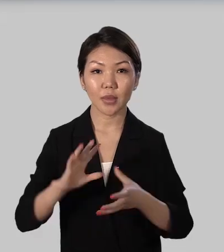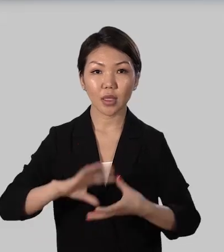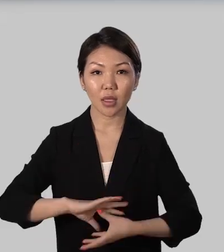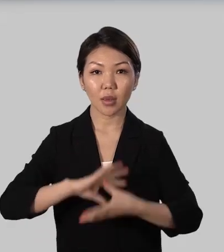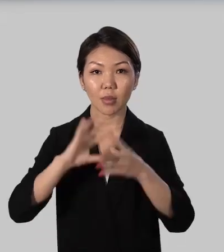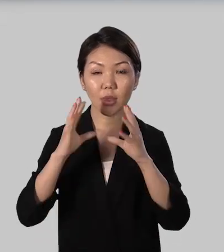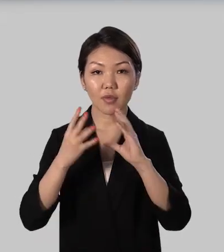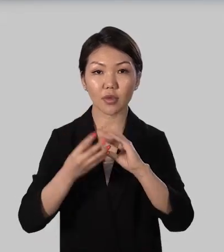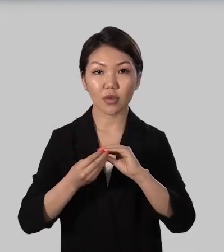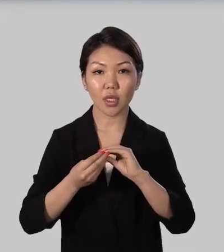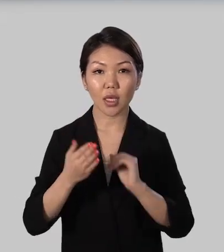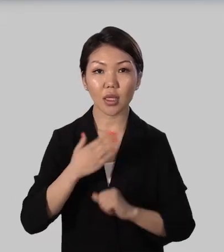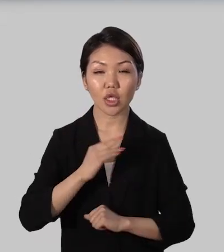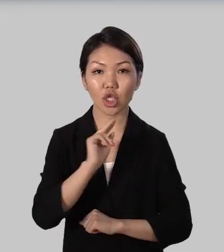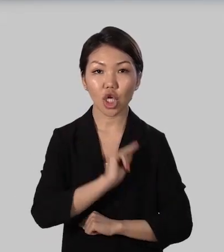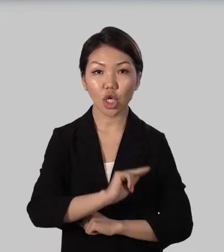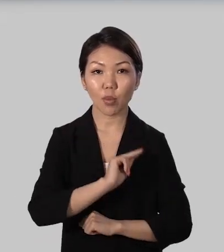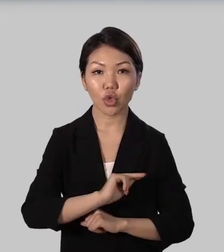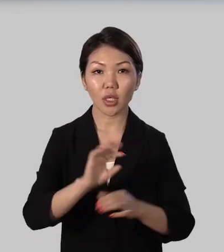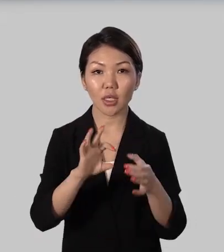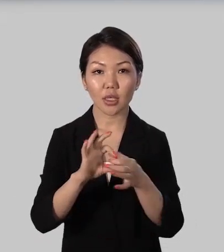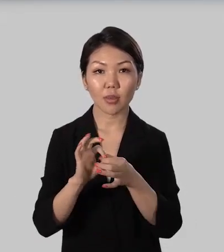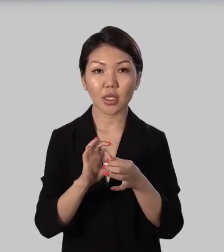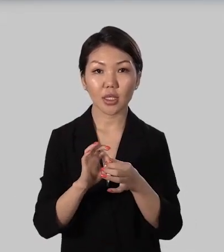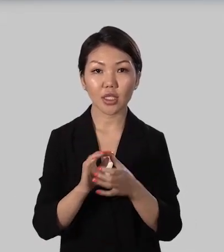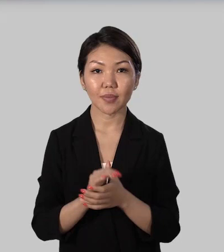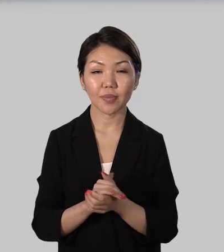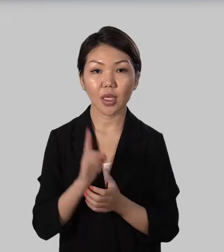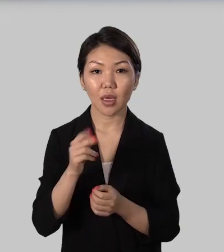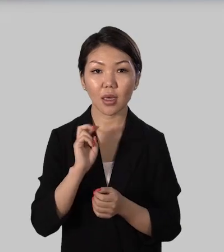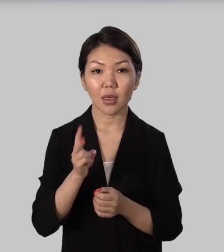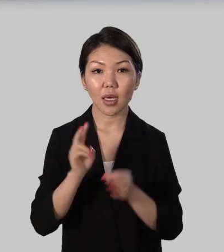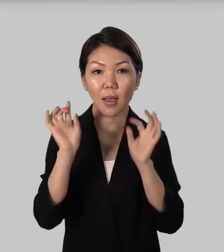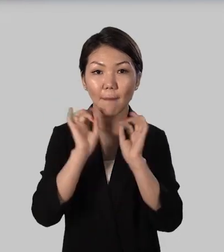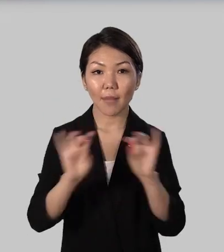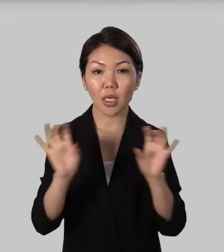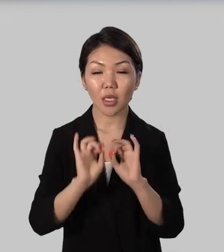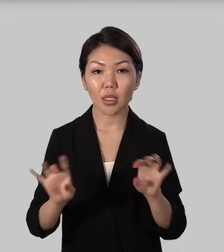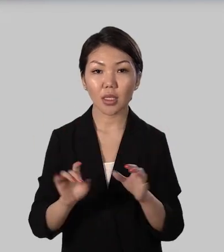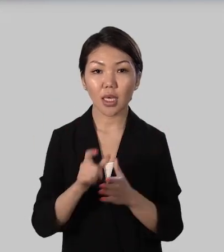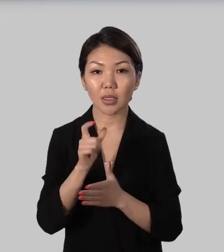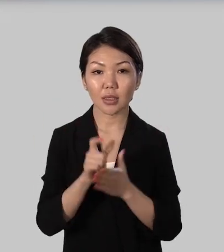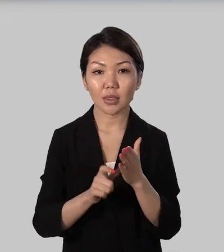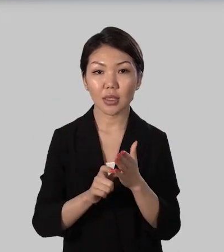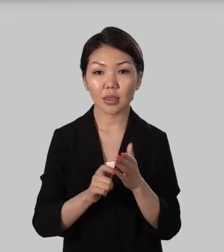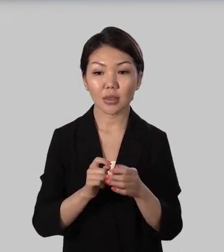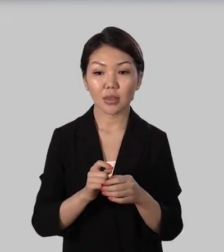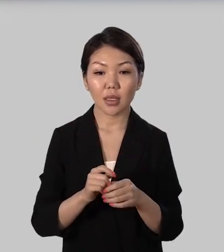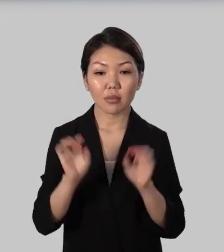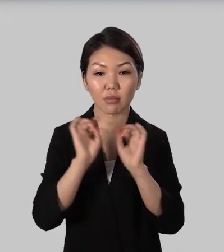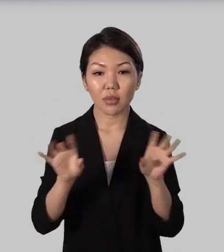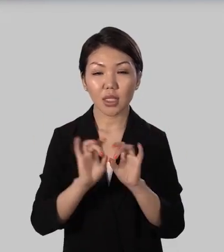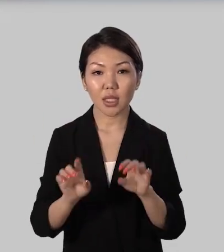подведем итоги нашей работы над предложением как передать текст от третьего лица